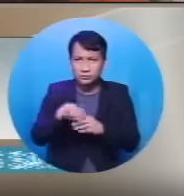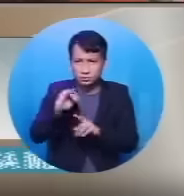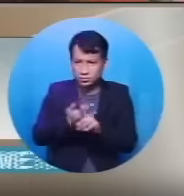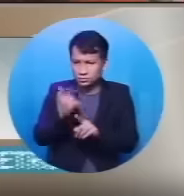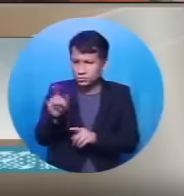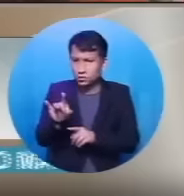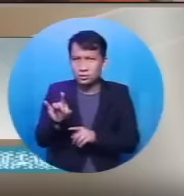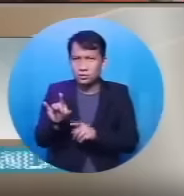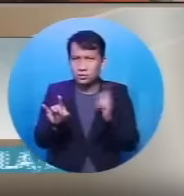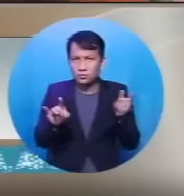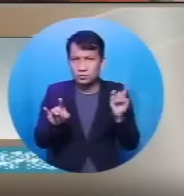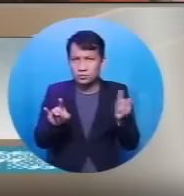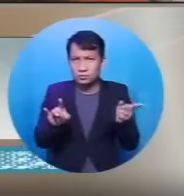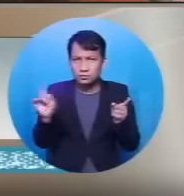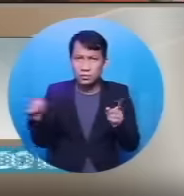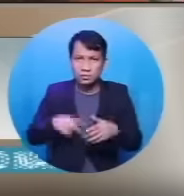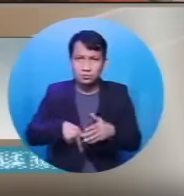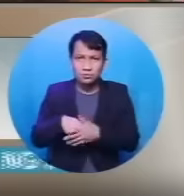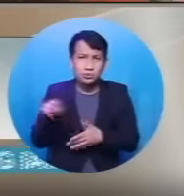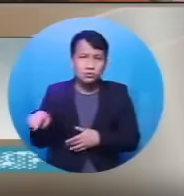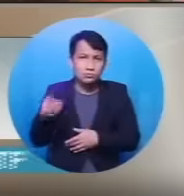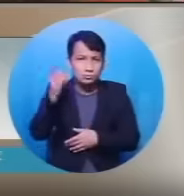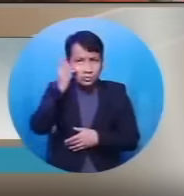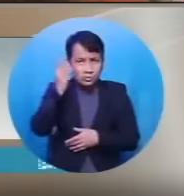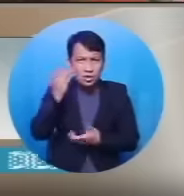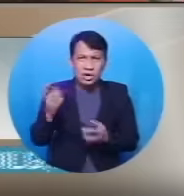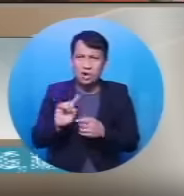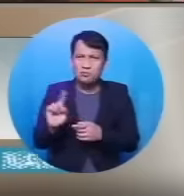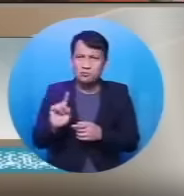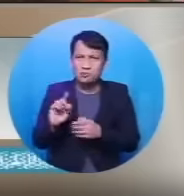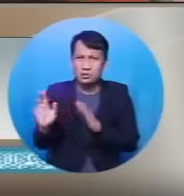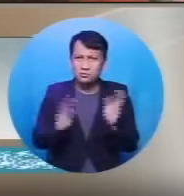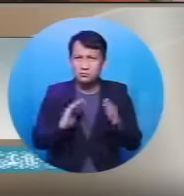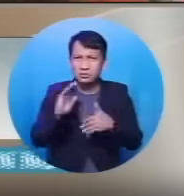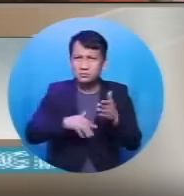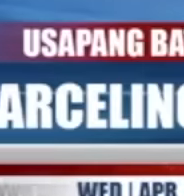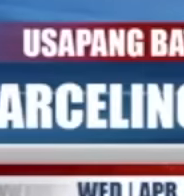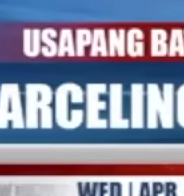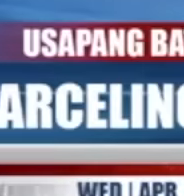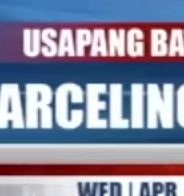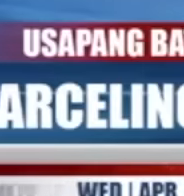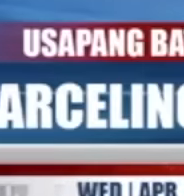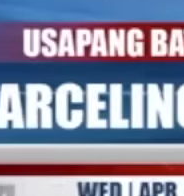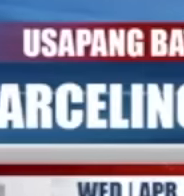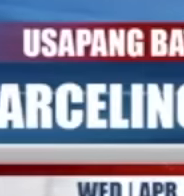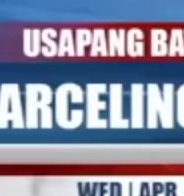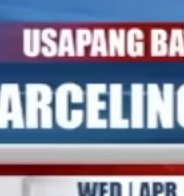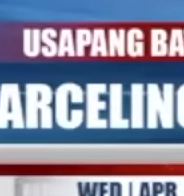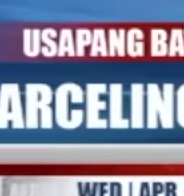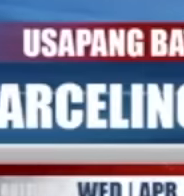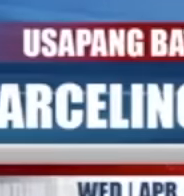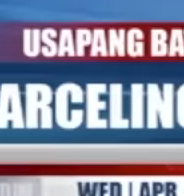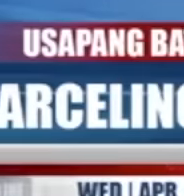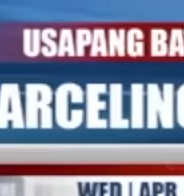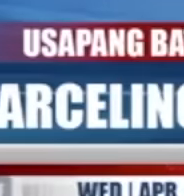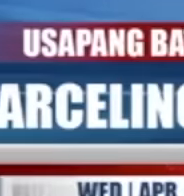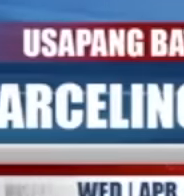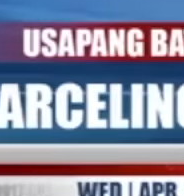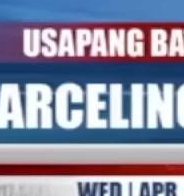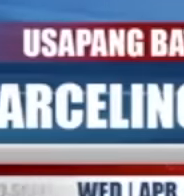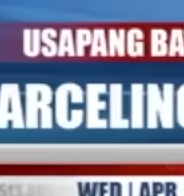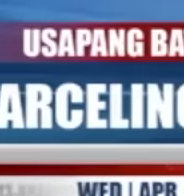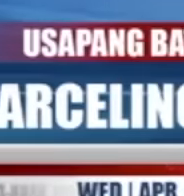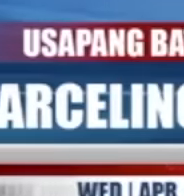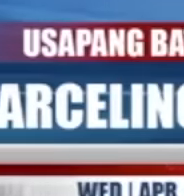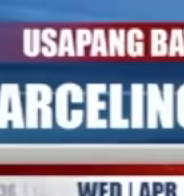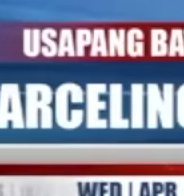28 2020 at buntis na itong si day Anong hindi Anong parte doon na hindi niyo po naintindihan Oo ang sabi kasi nung babae is parang private